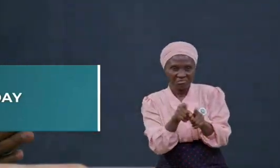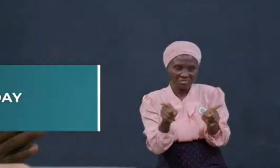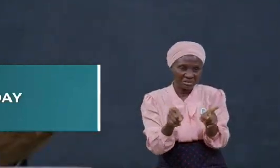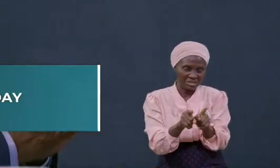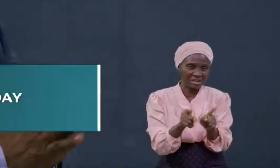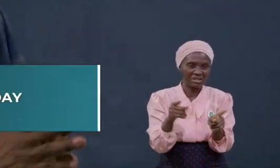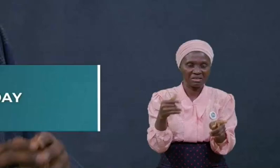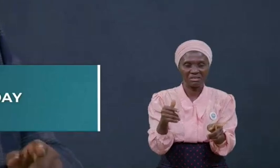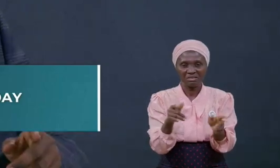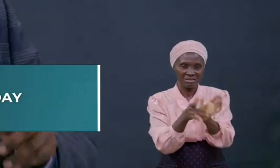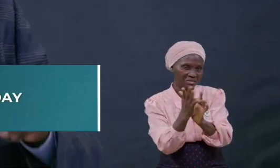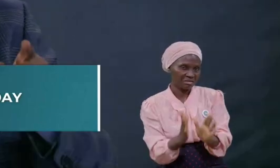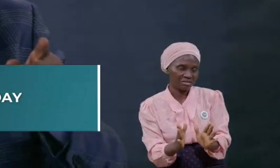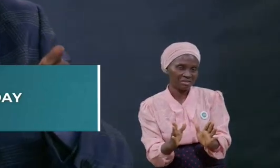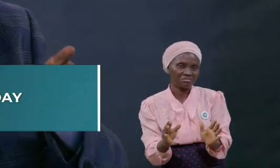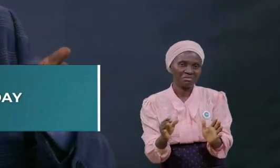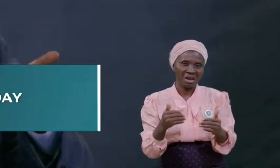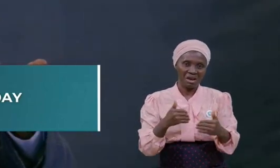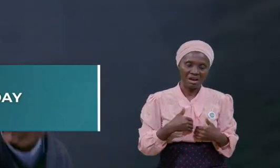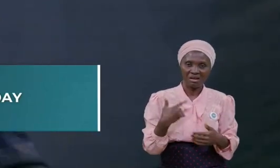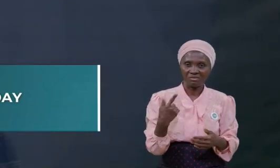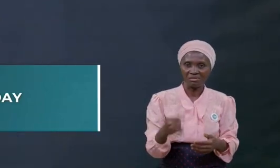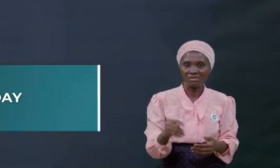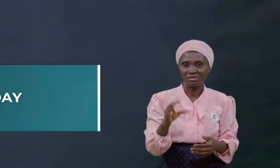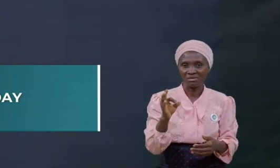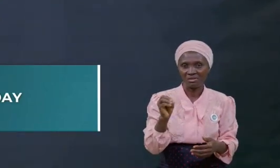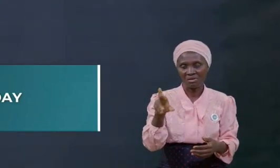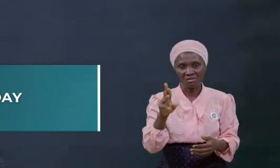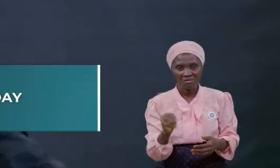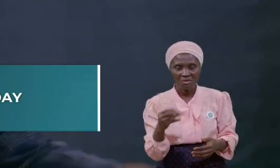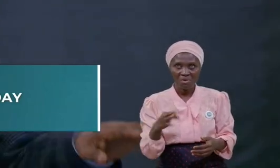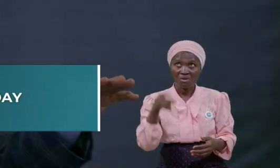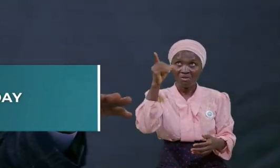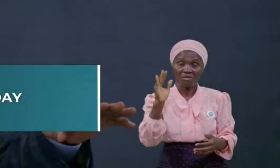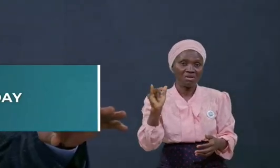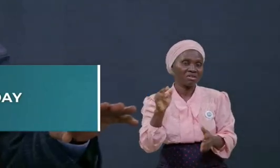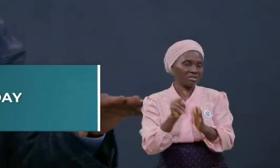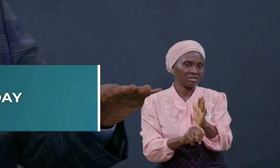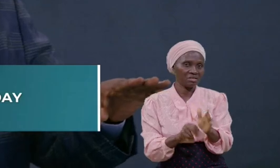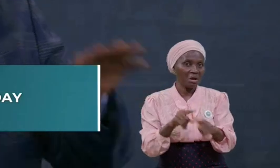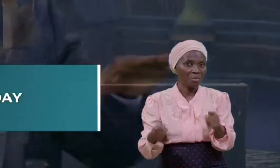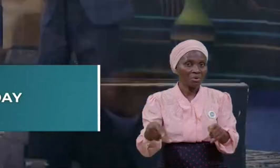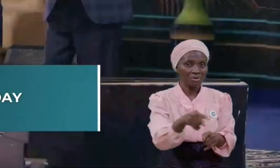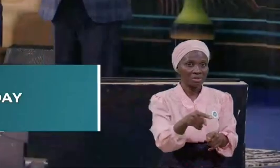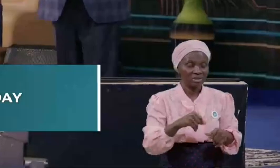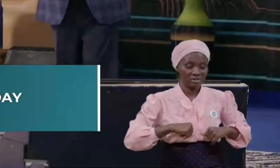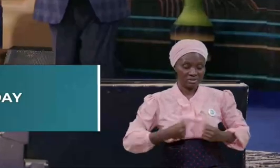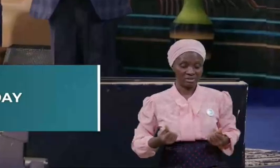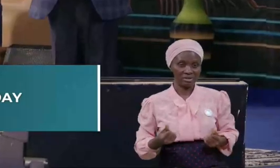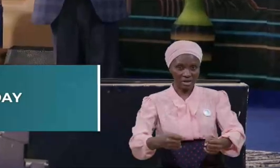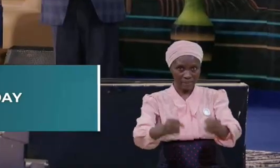de l'apparence extérieure de la piété, vous croyez qu'ils en ont non. Mais ils renient ce qui en fait la force. La force.